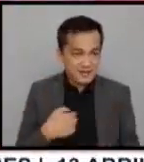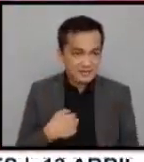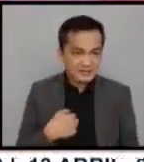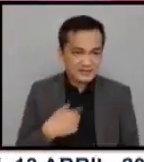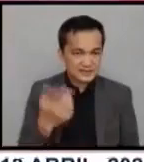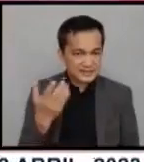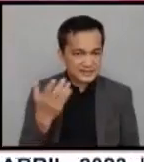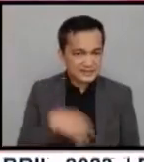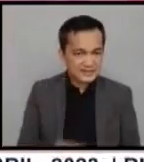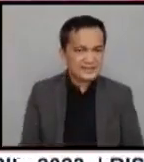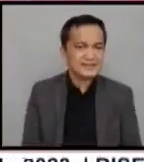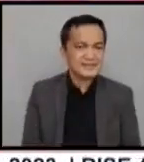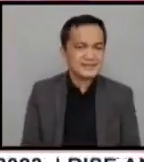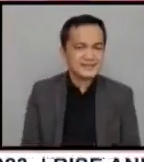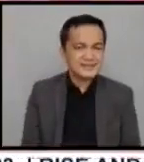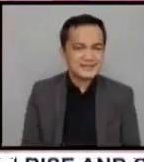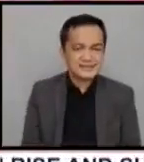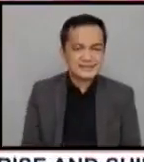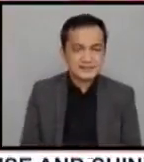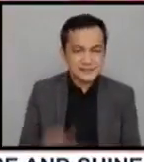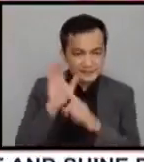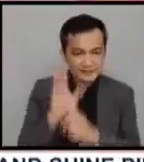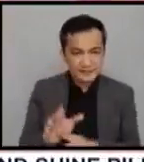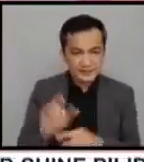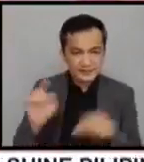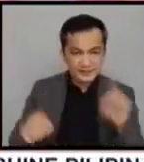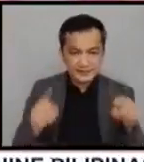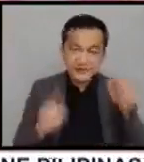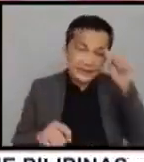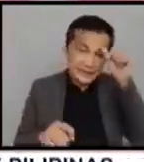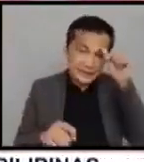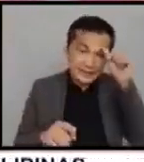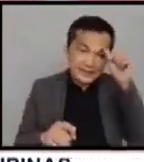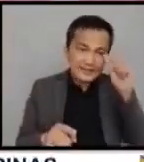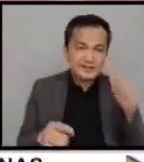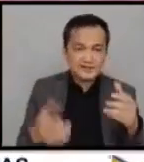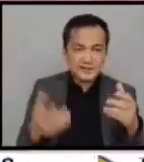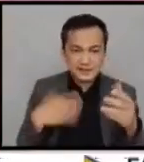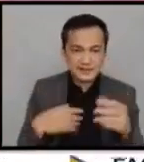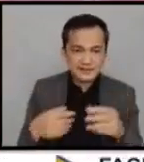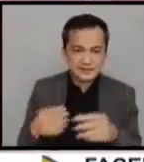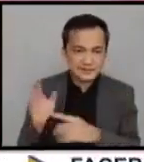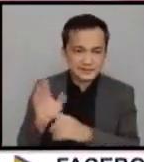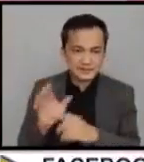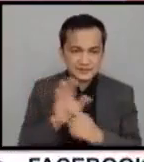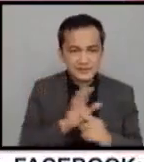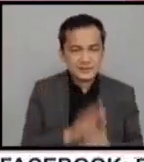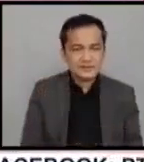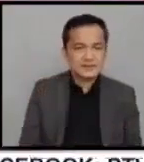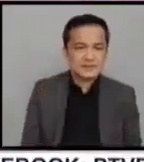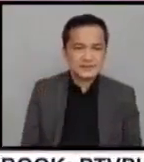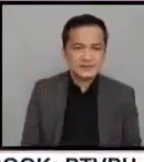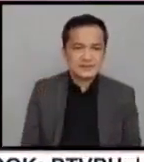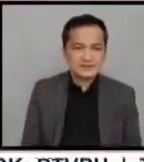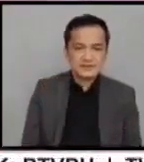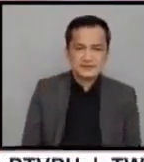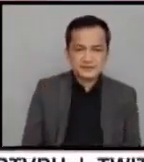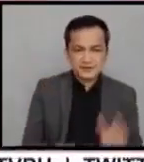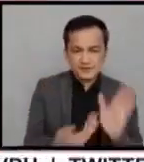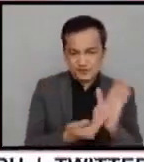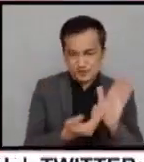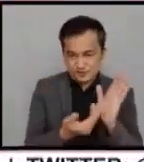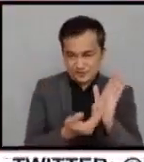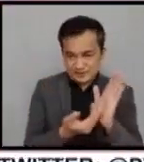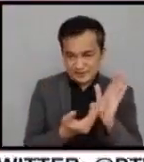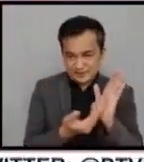ganda-ganda. Yes. Pakita natin yung ibang mga yes, nagawa mong po. Napakaganda. Ito, pakita natin. Ayan. So, yan. May mga charms din po. Ito. So,